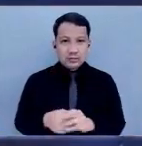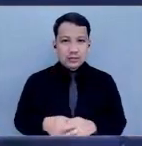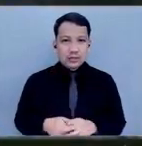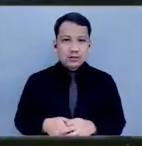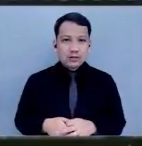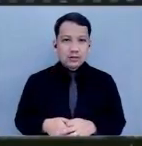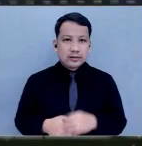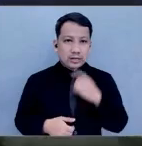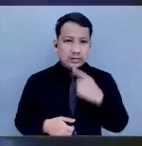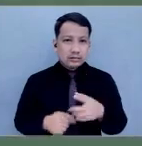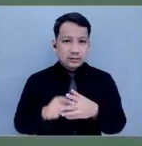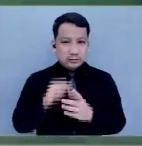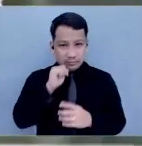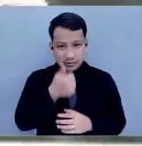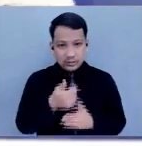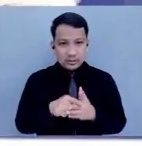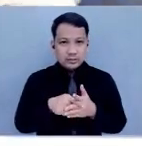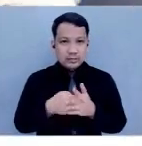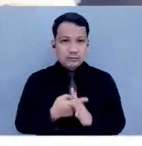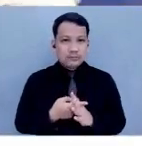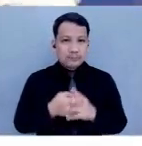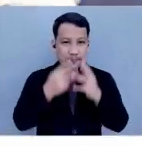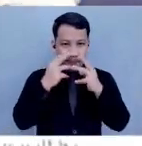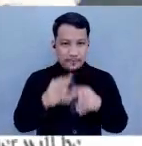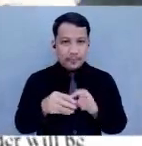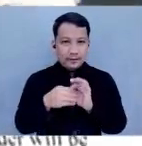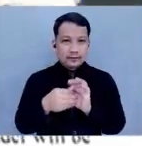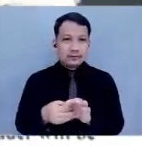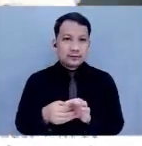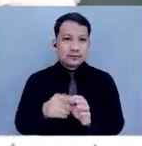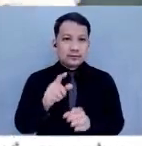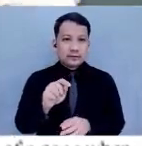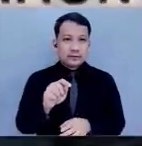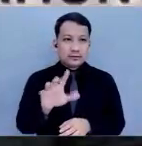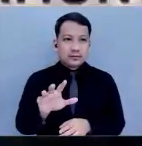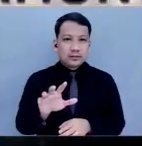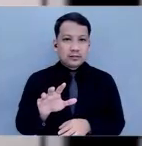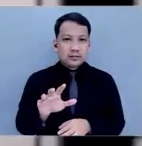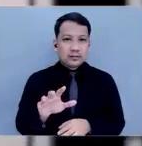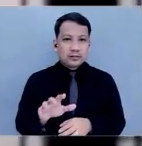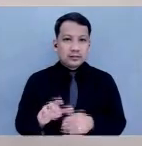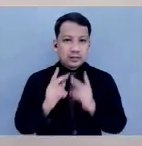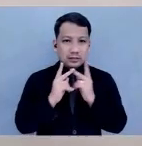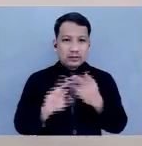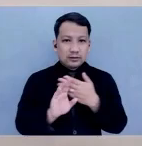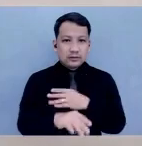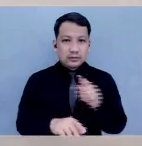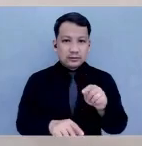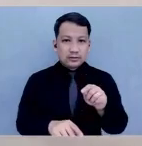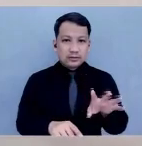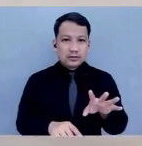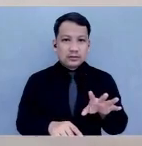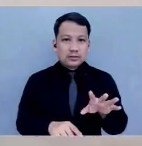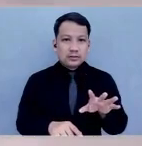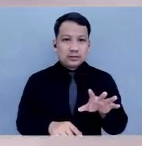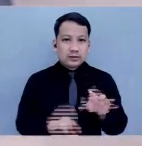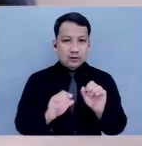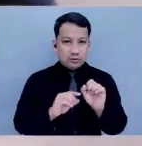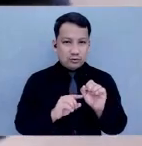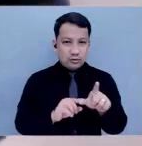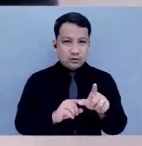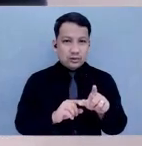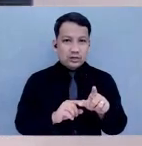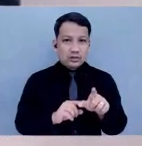Simula naman bukas, mapapanood na rin sa TV5 ang pagbabalik telebisyon ng OG crime